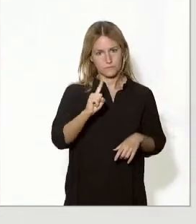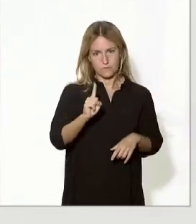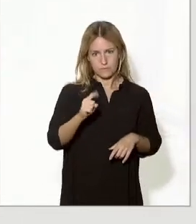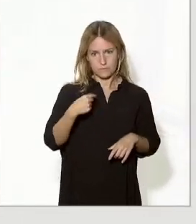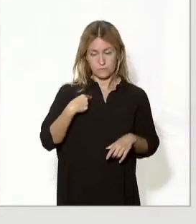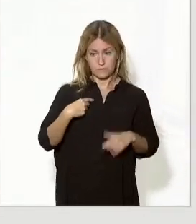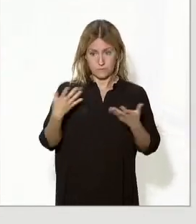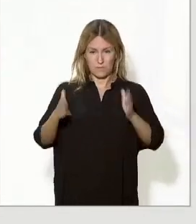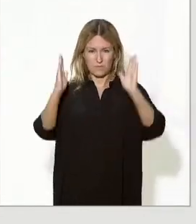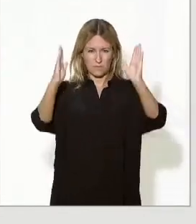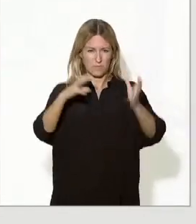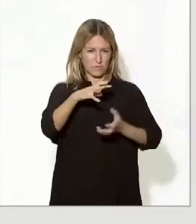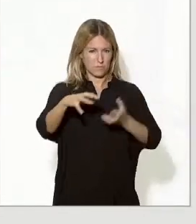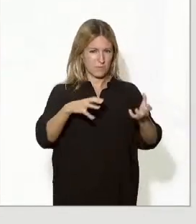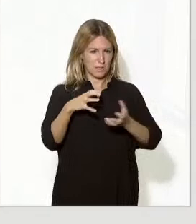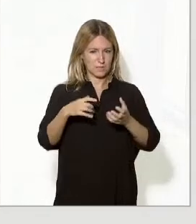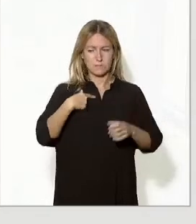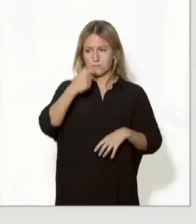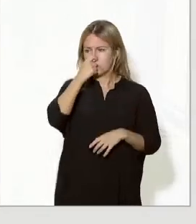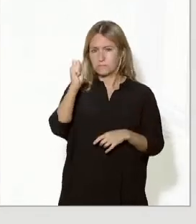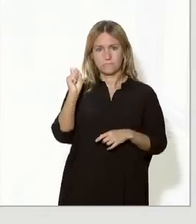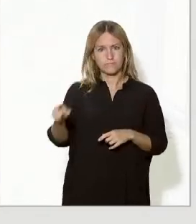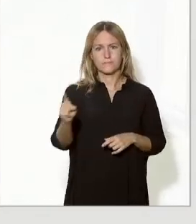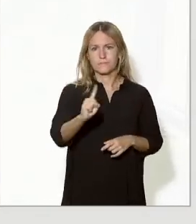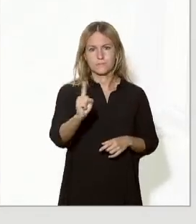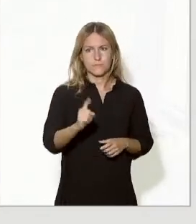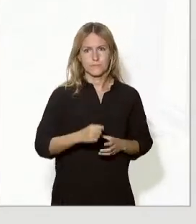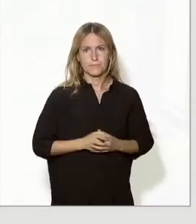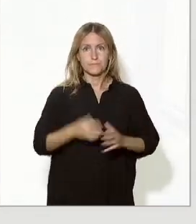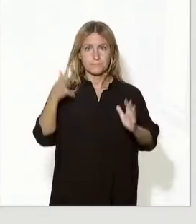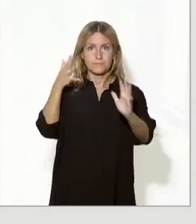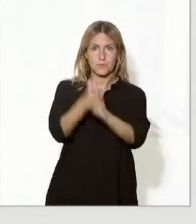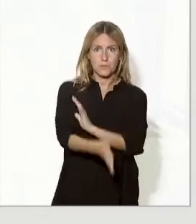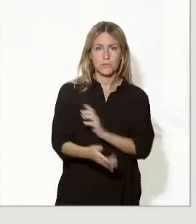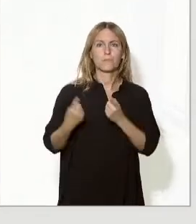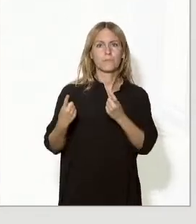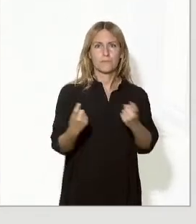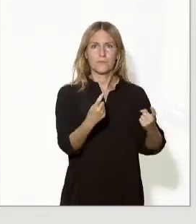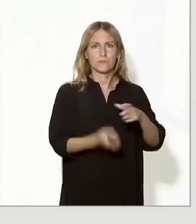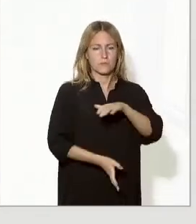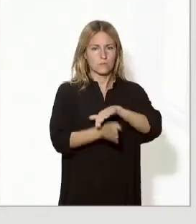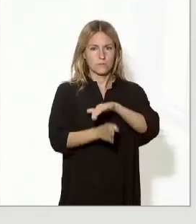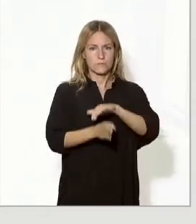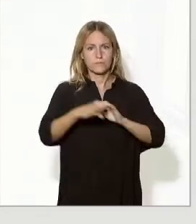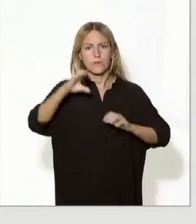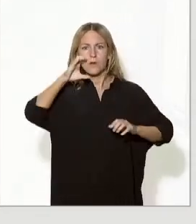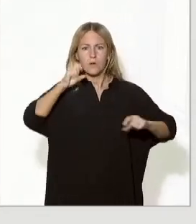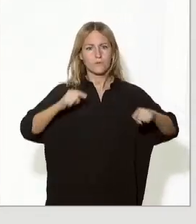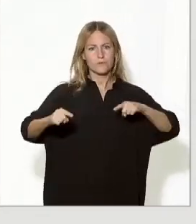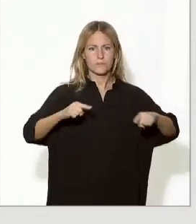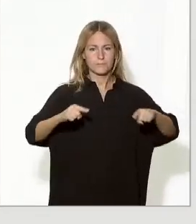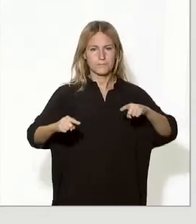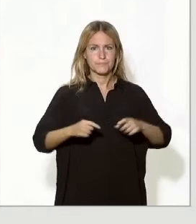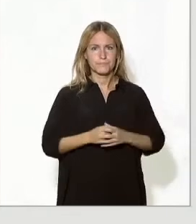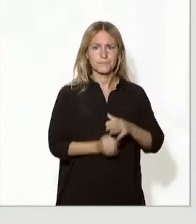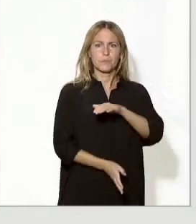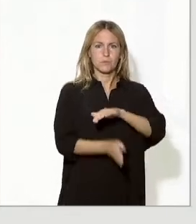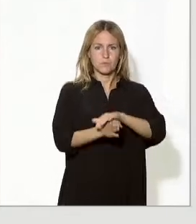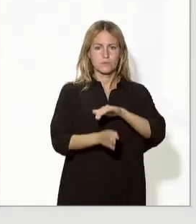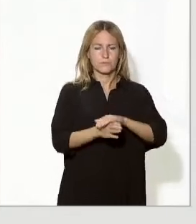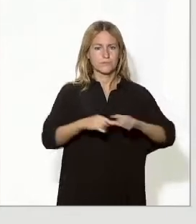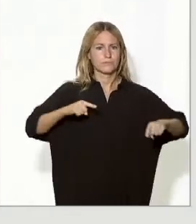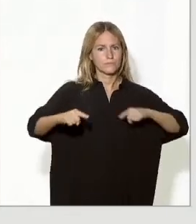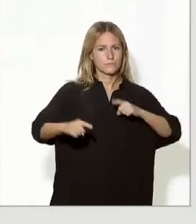en moments complicats com l'actual. I per això cal continuar governant. Continuarem